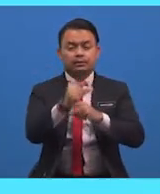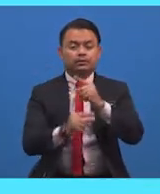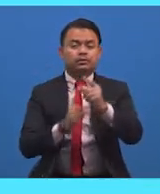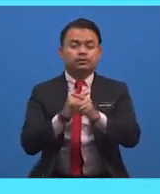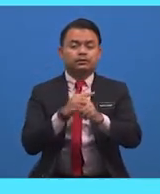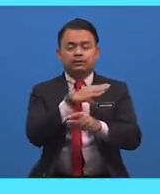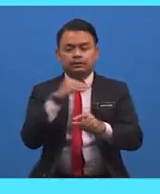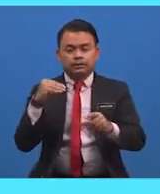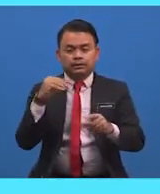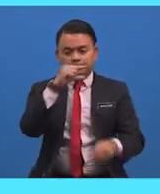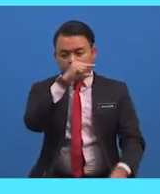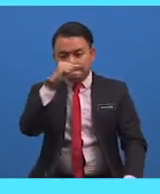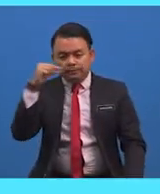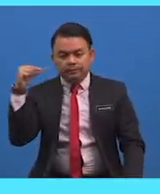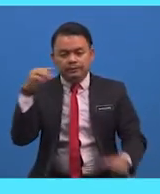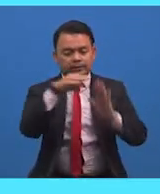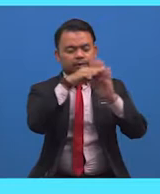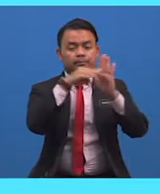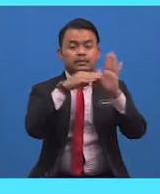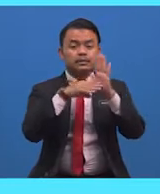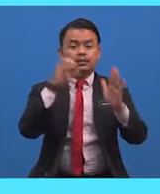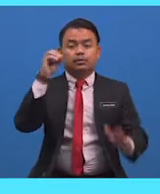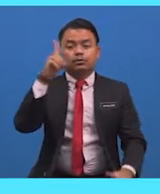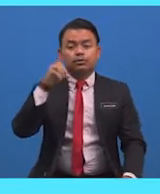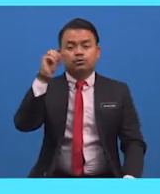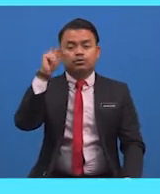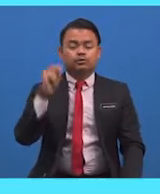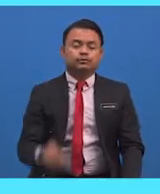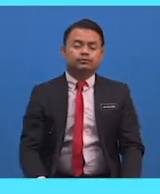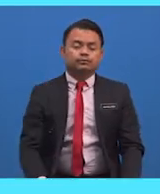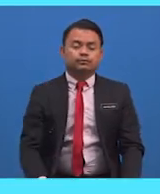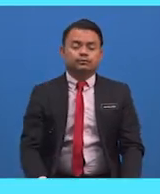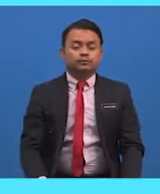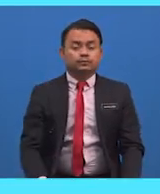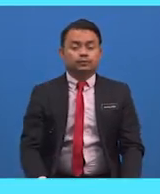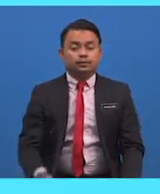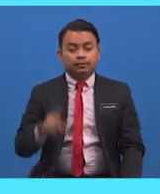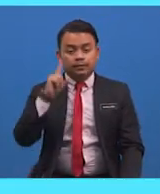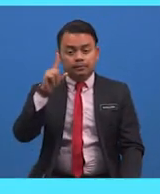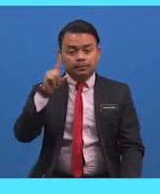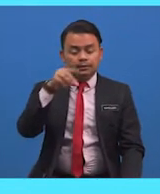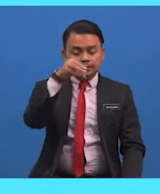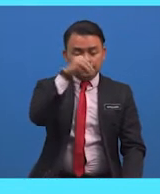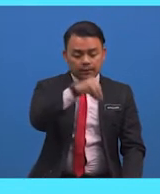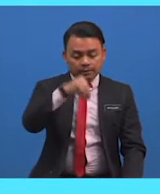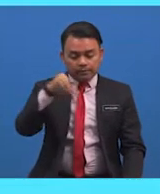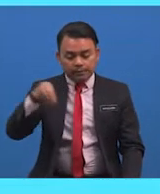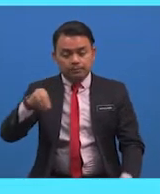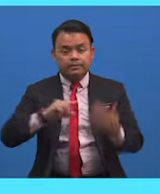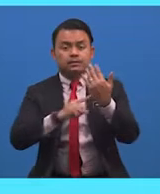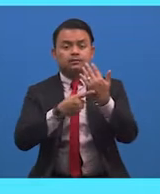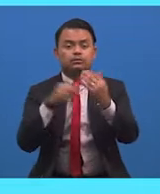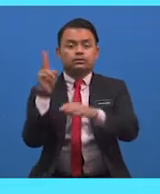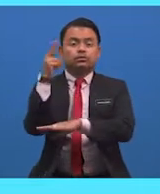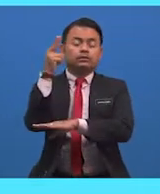ozon. Langkah yang pertama ialah penanaman semula hutan. Penanaman semula hutan akan membolehkan